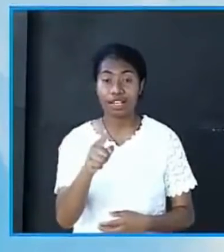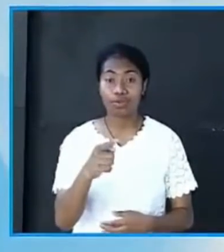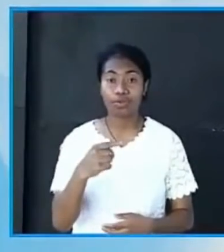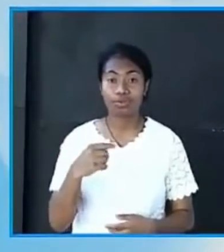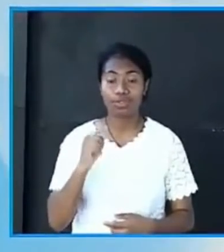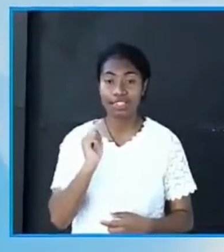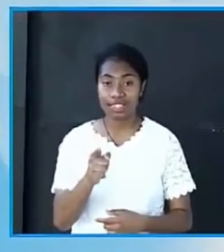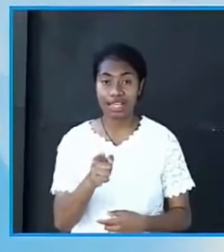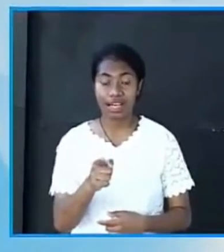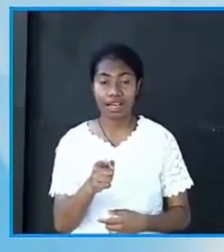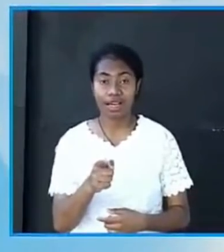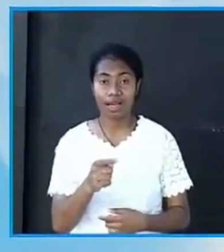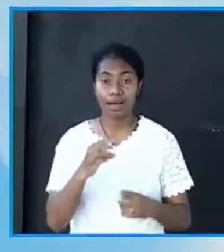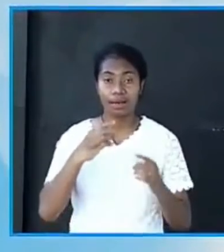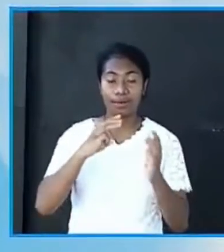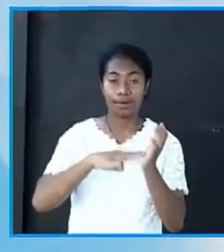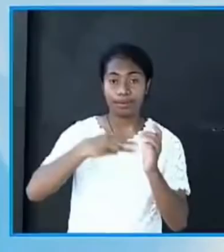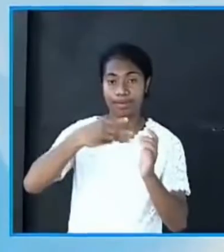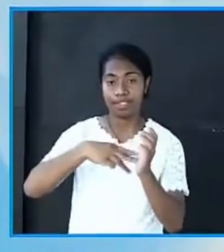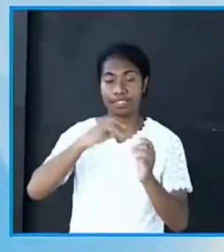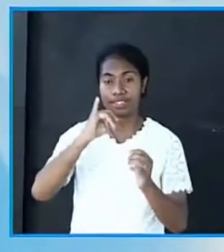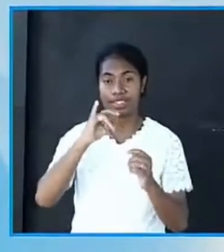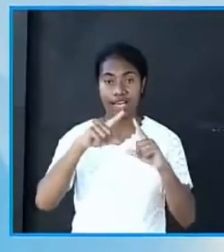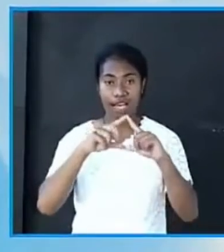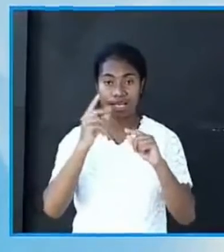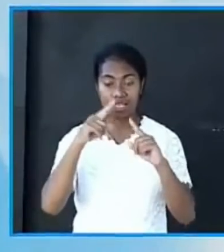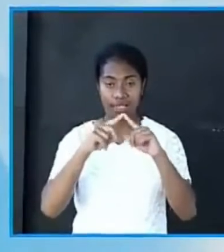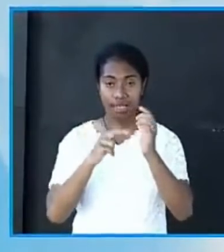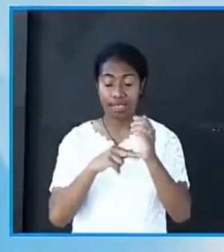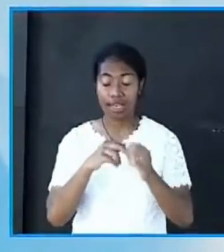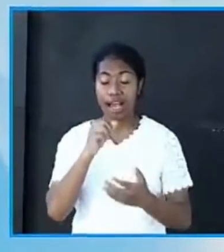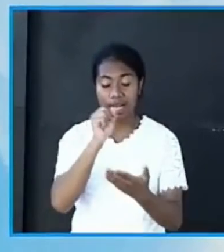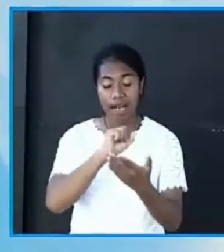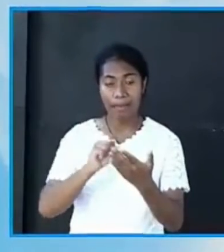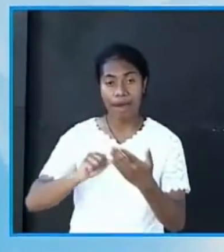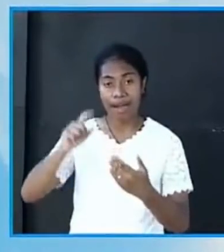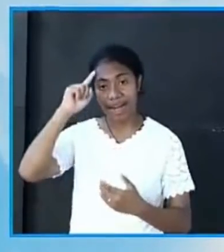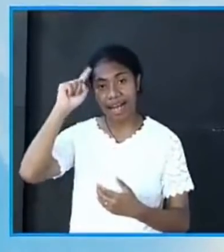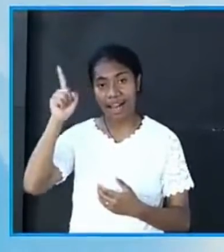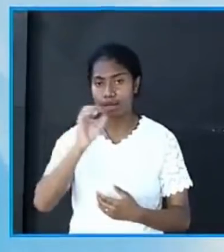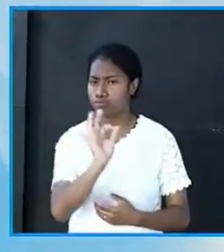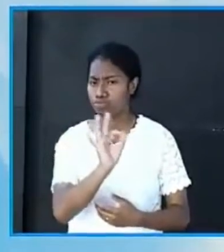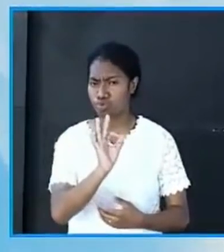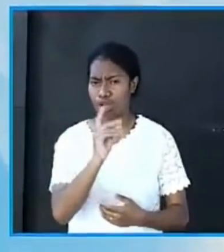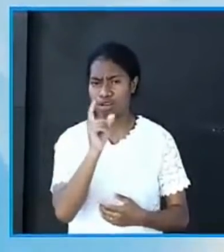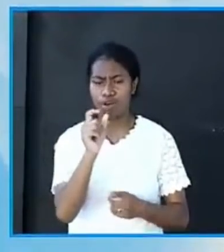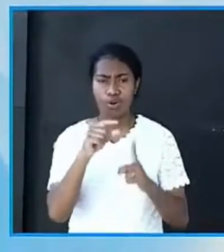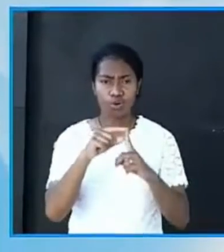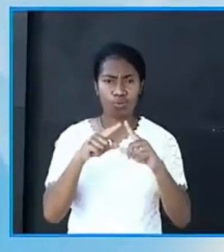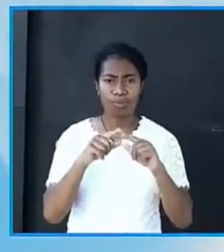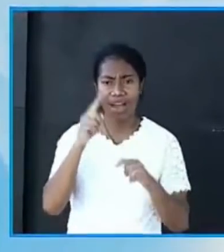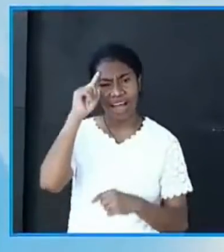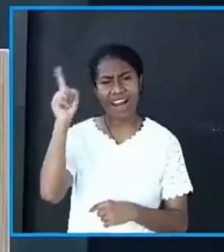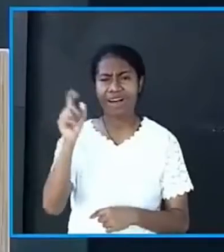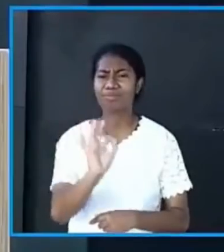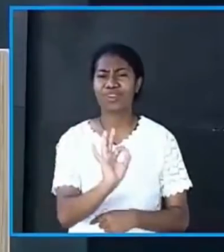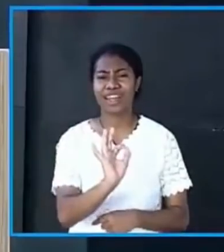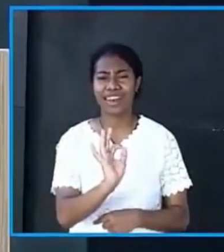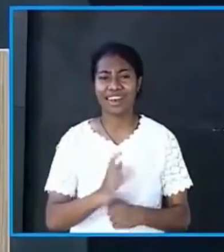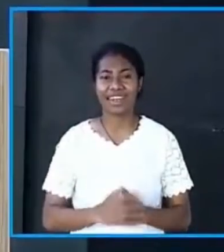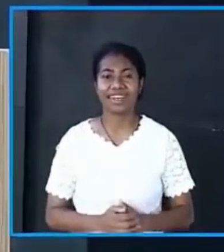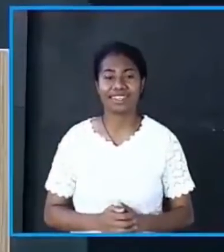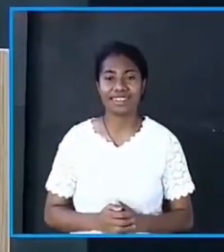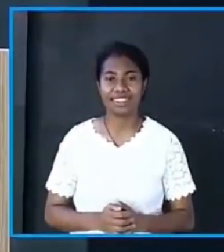menyinarkan gambaran Allah bukan rupa Allah gambaran Allah